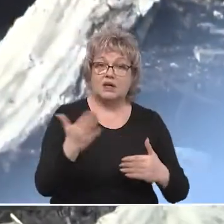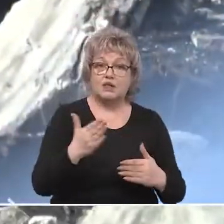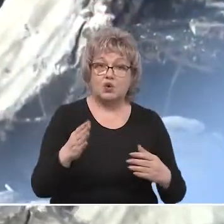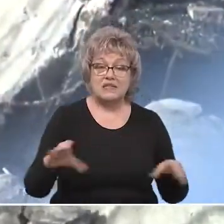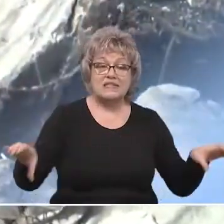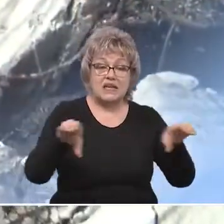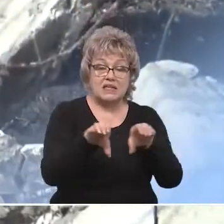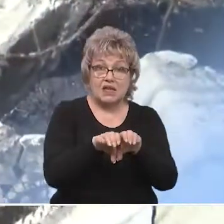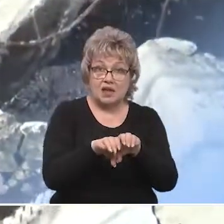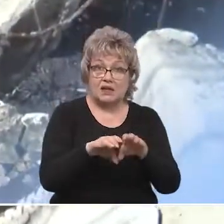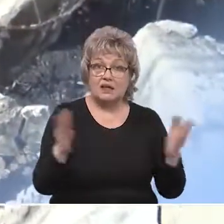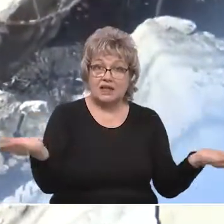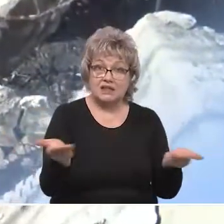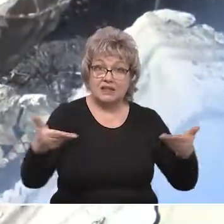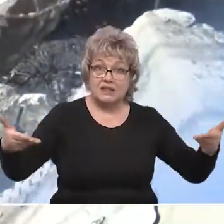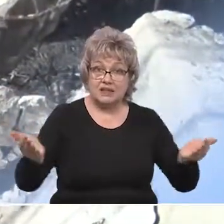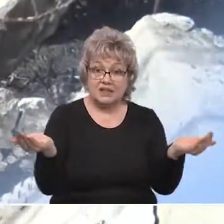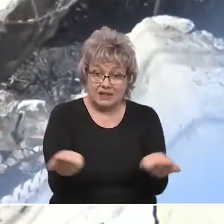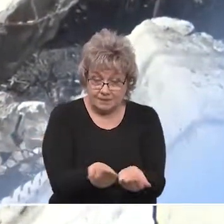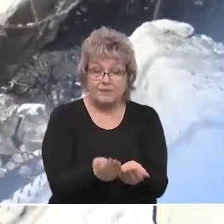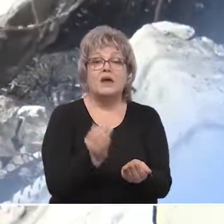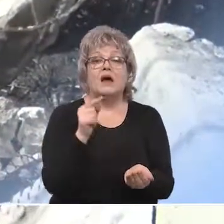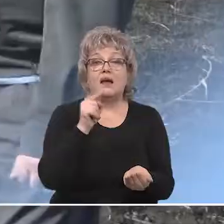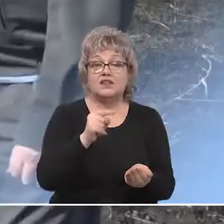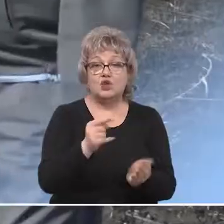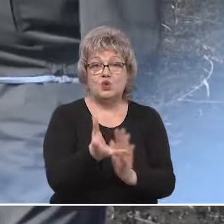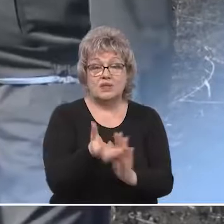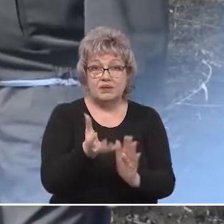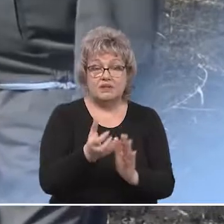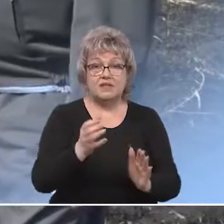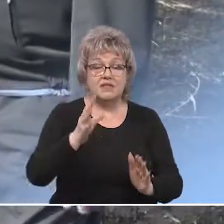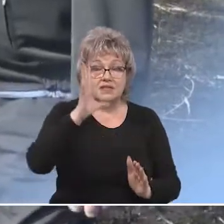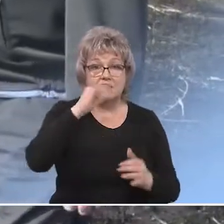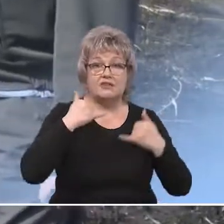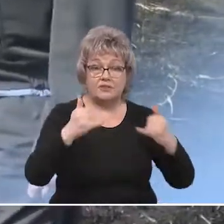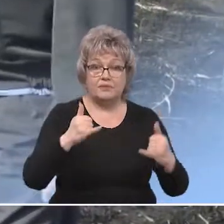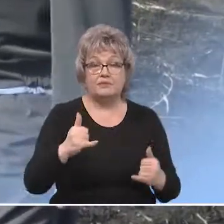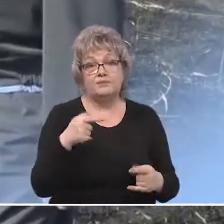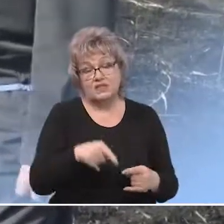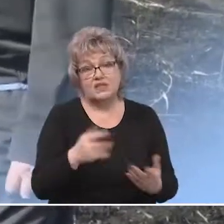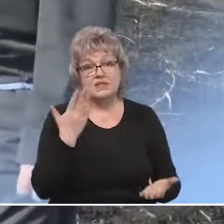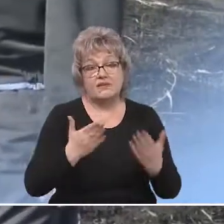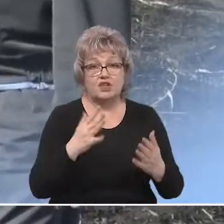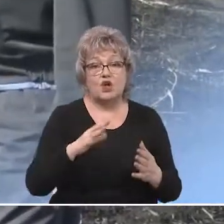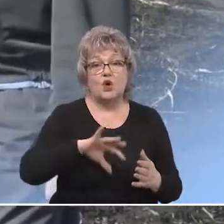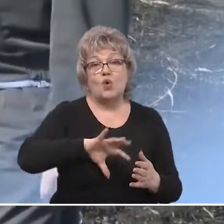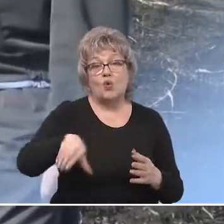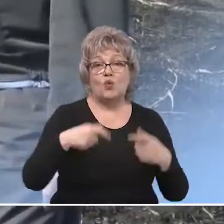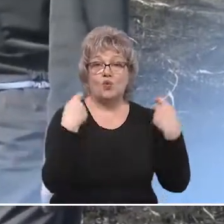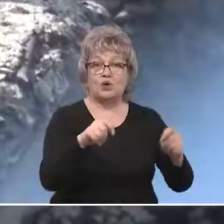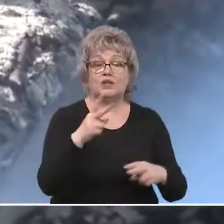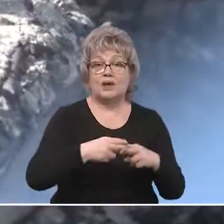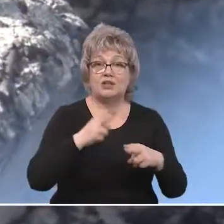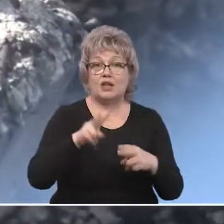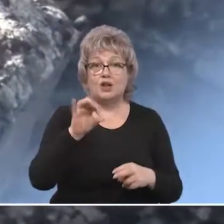которая соединяла лотки, и от нее запитывался гидрант. Ну, здесь уже, судя по всему, утащили на